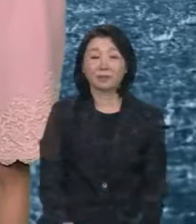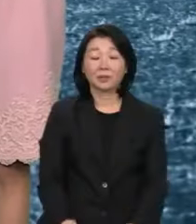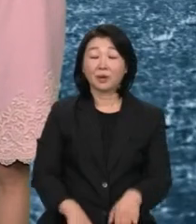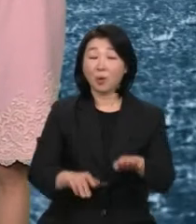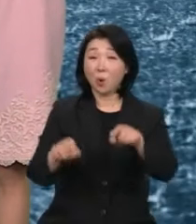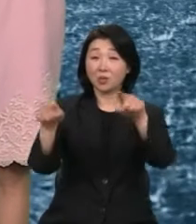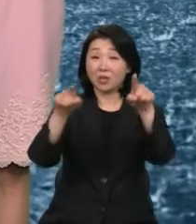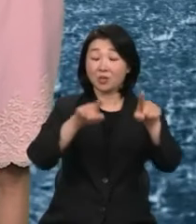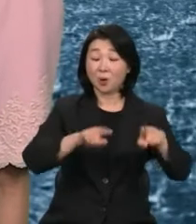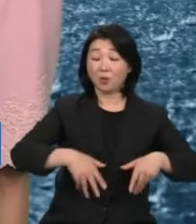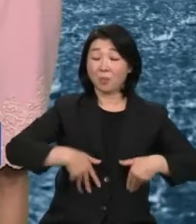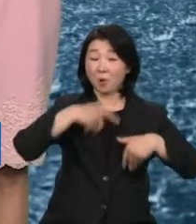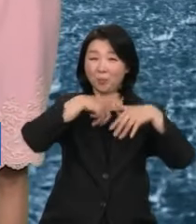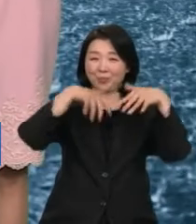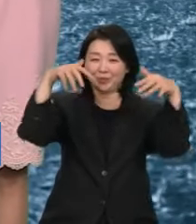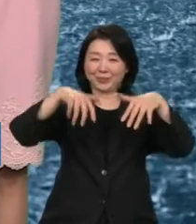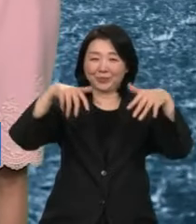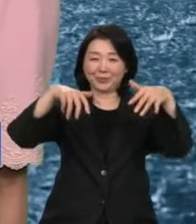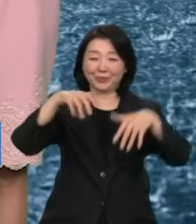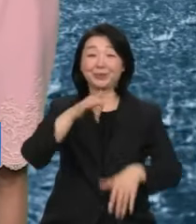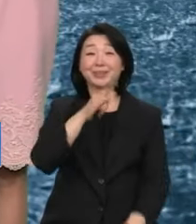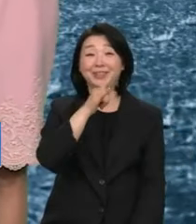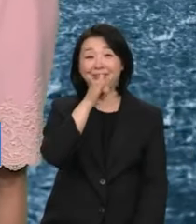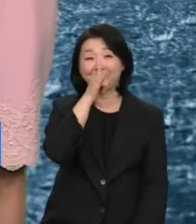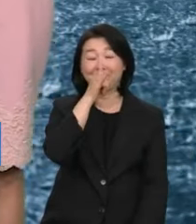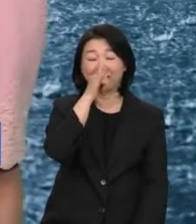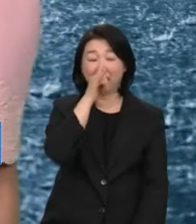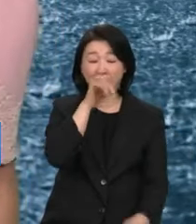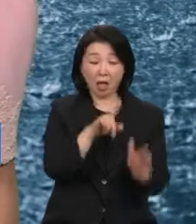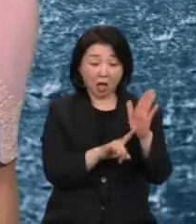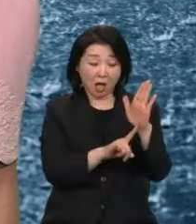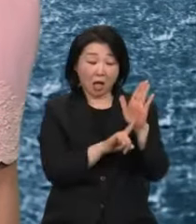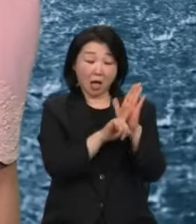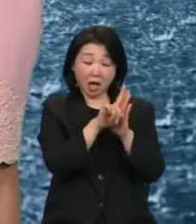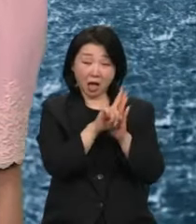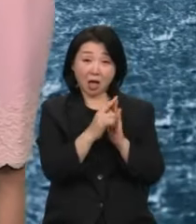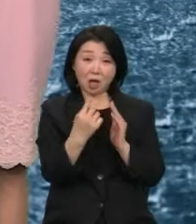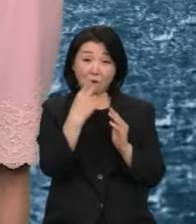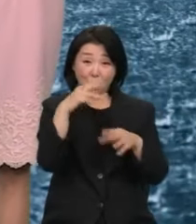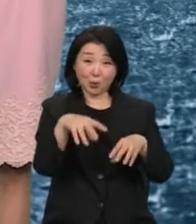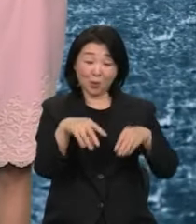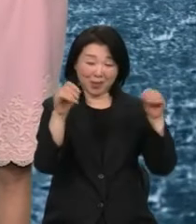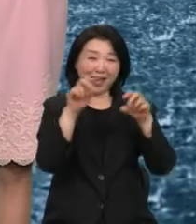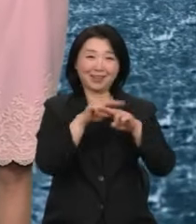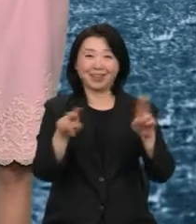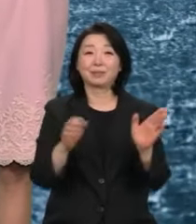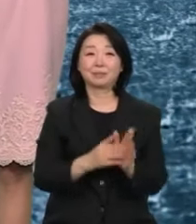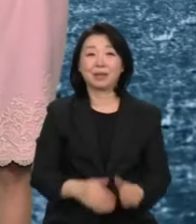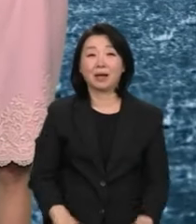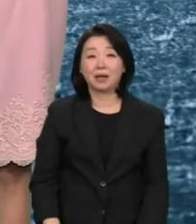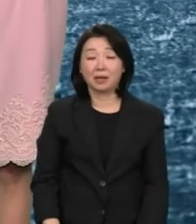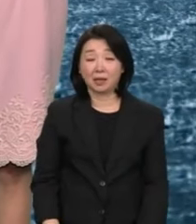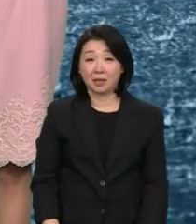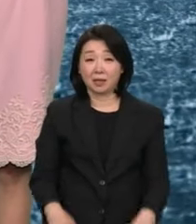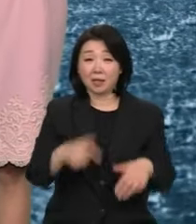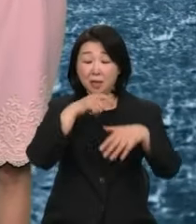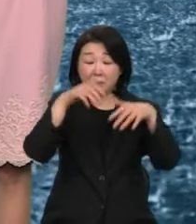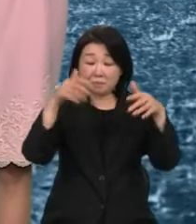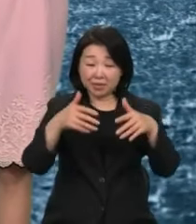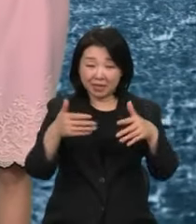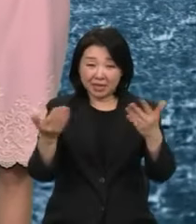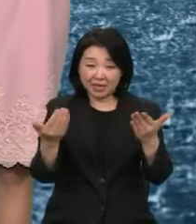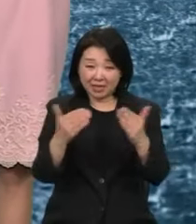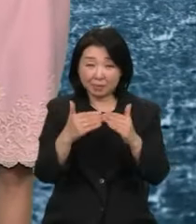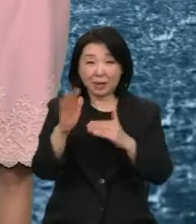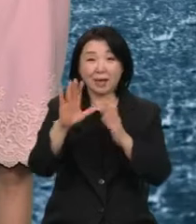오늘은 전국에 봄비가 흠뻑 내리면서 때이른 고온 현상과 대기의 건조함이 해소됐습니다. 비는 퇴근길 무렵부터 대부분 소강